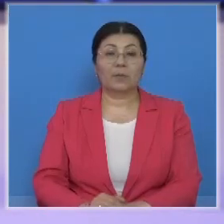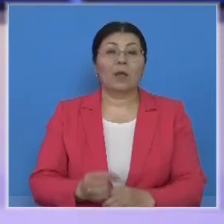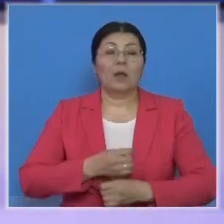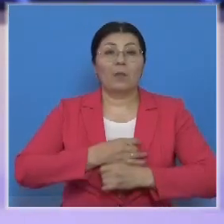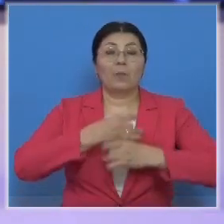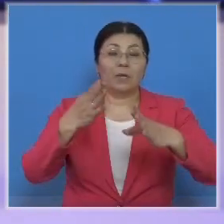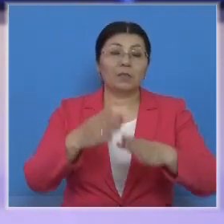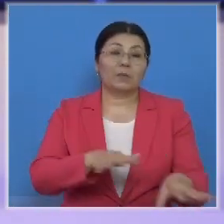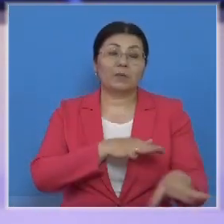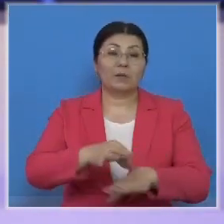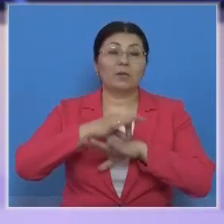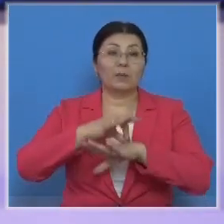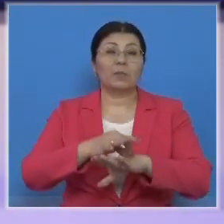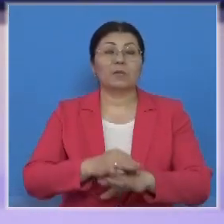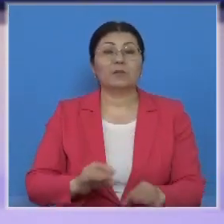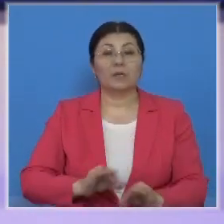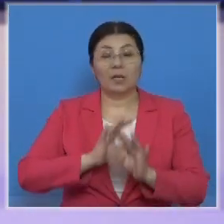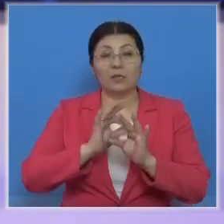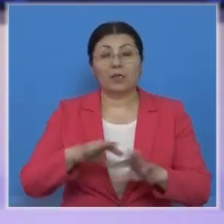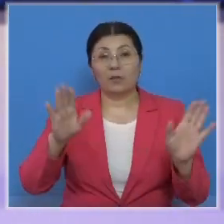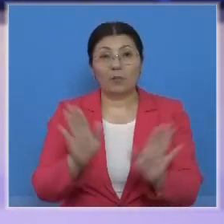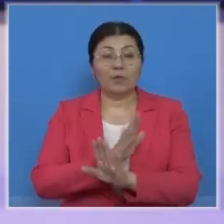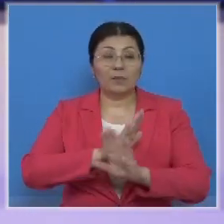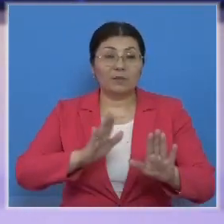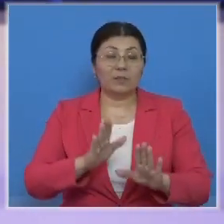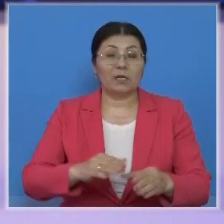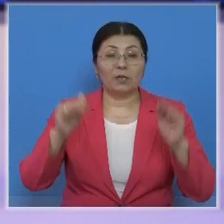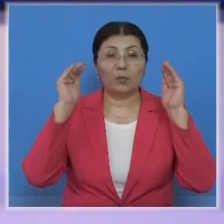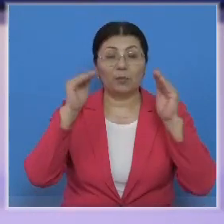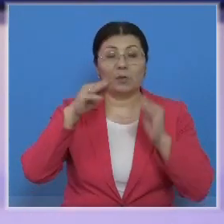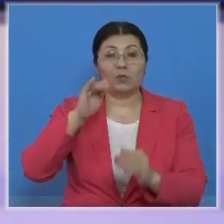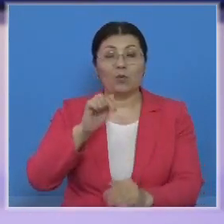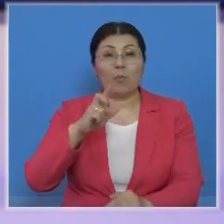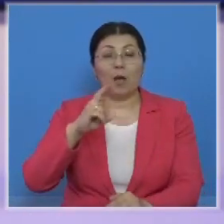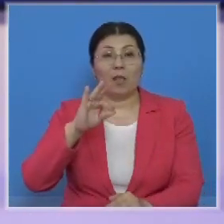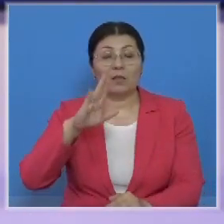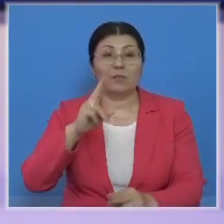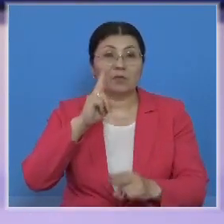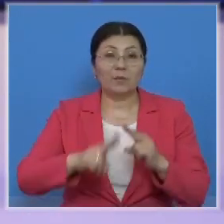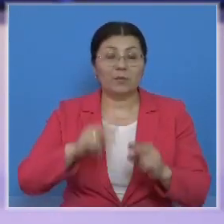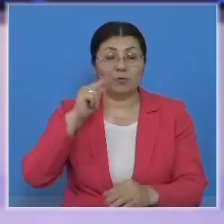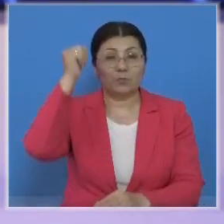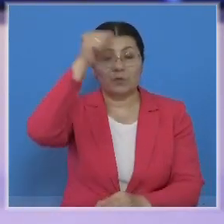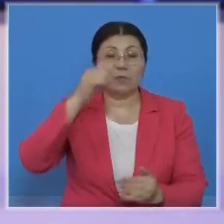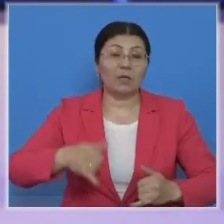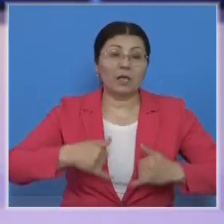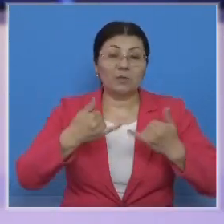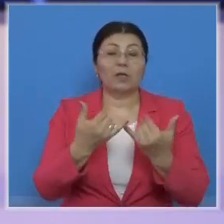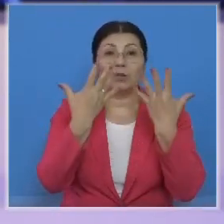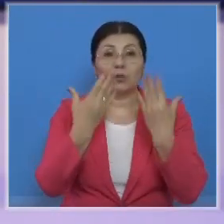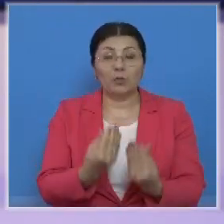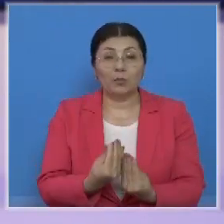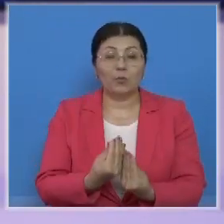Праздничная линейка прошла сегодня в музыкальном колледже имени Ахмета Жубанова. Завершение очередного учебного года приурочили ко дню